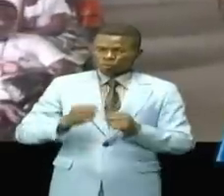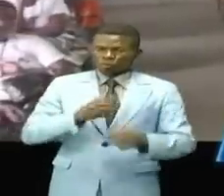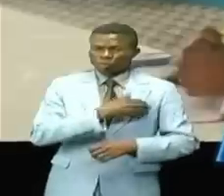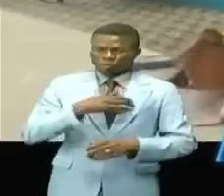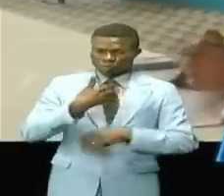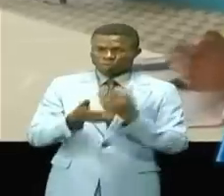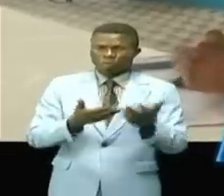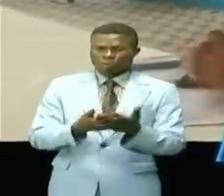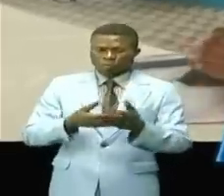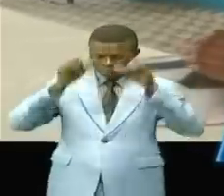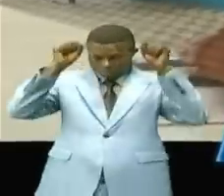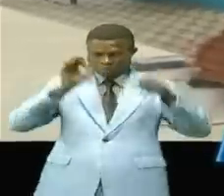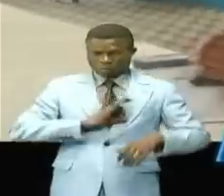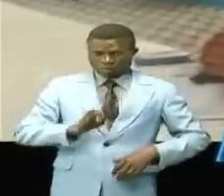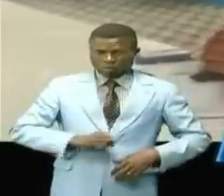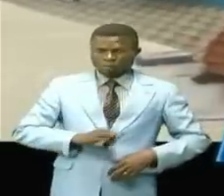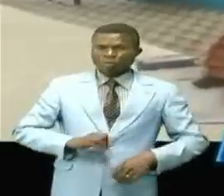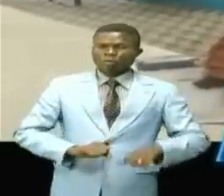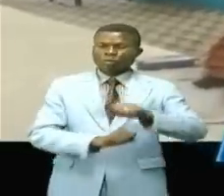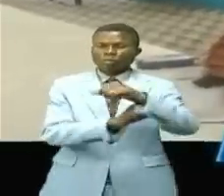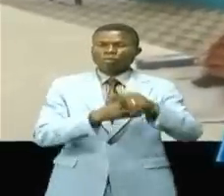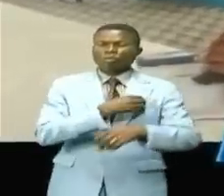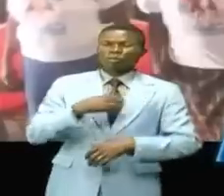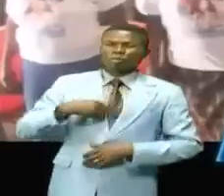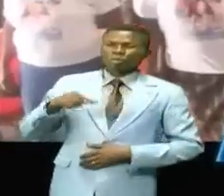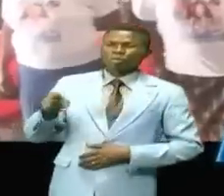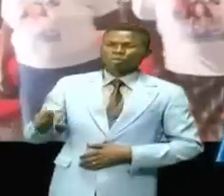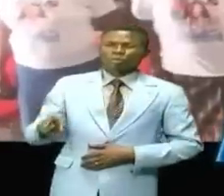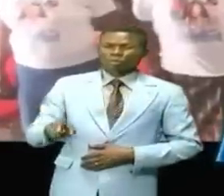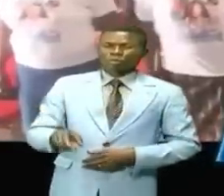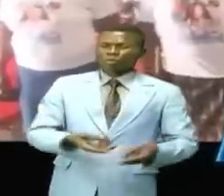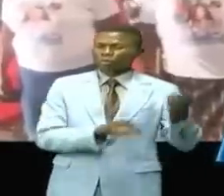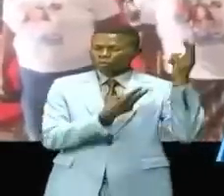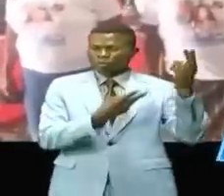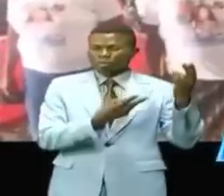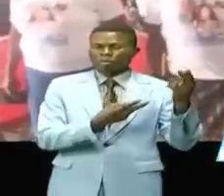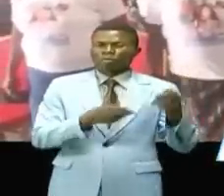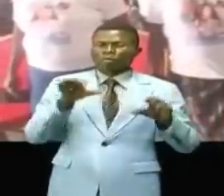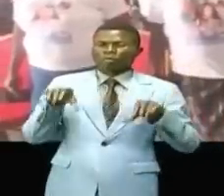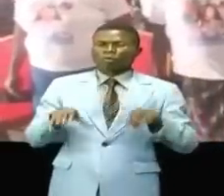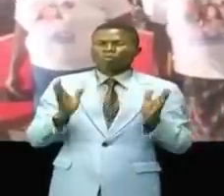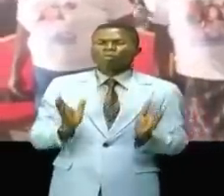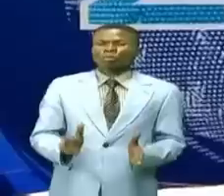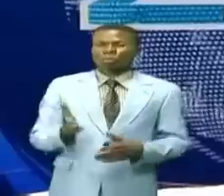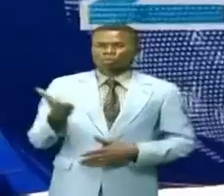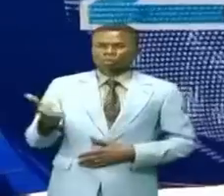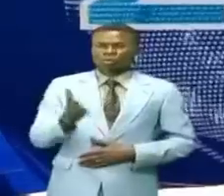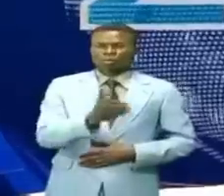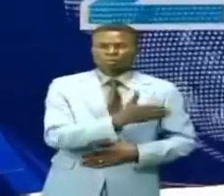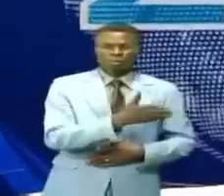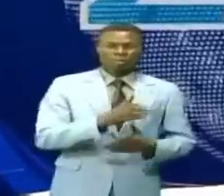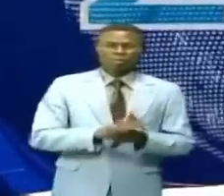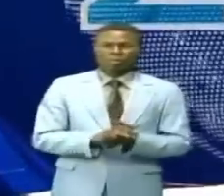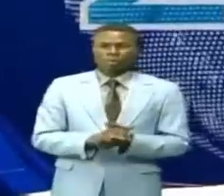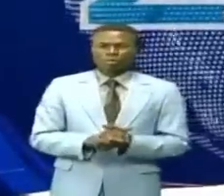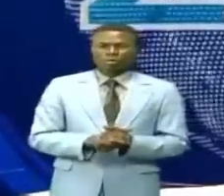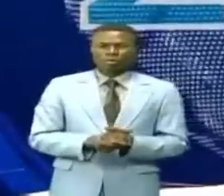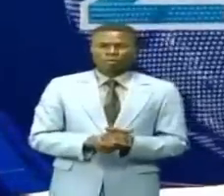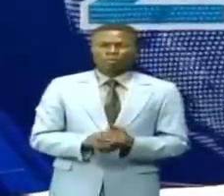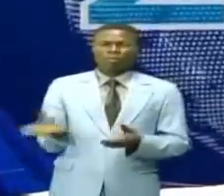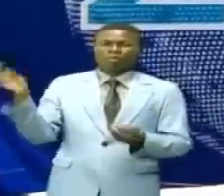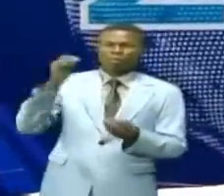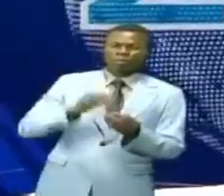le chef de l'État Félix-Antoine Tshisekedi pour valoriser la femme congolaise. Comment